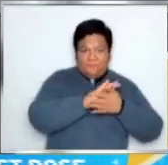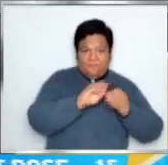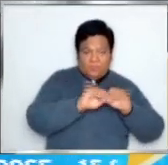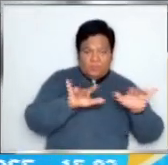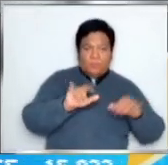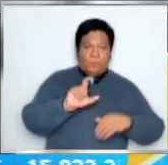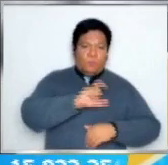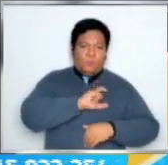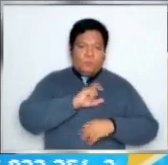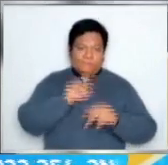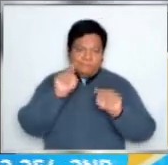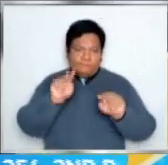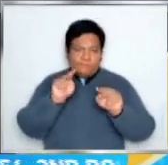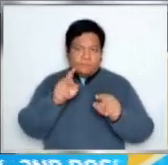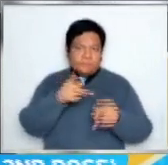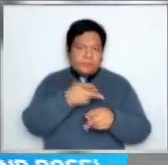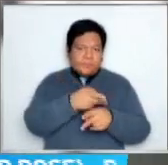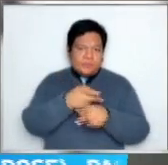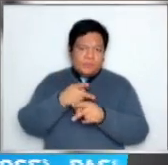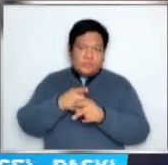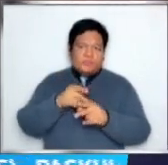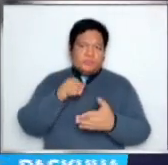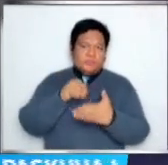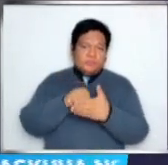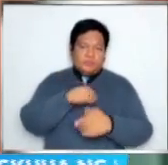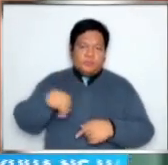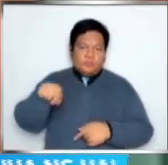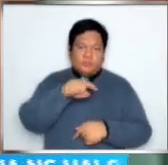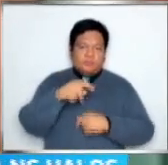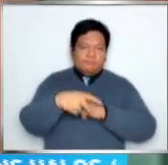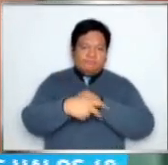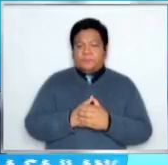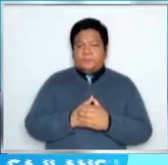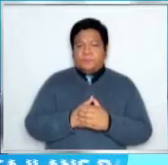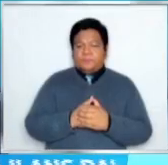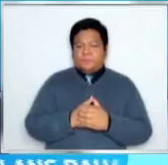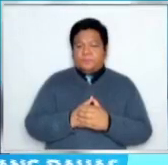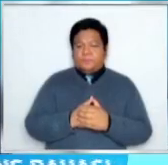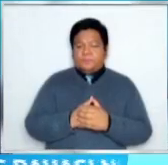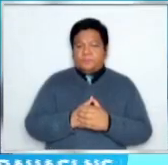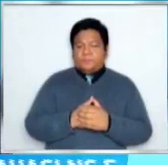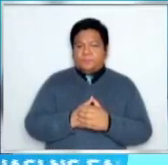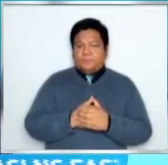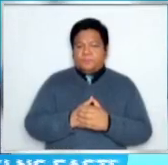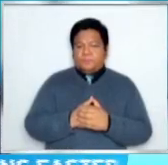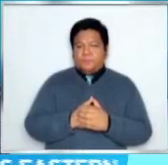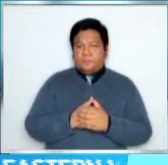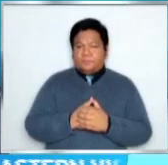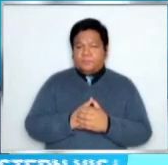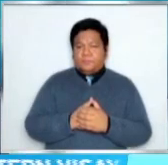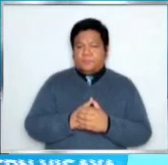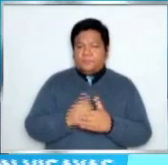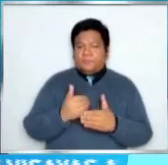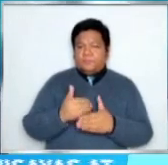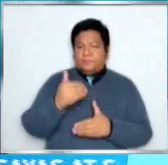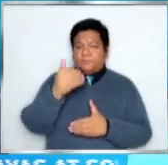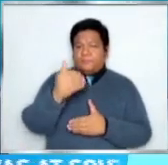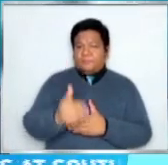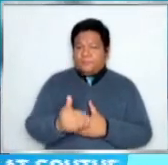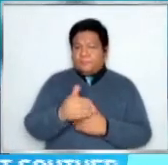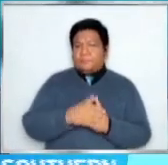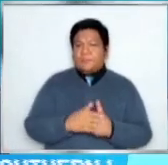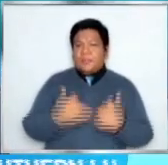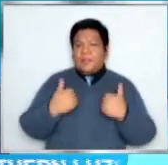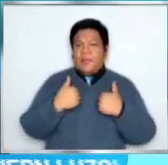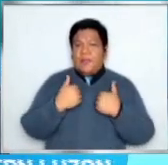magbantay laban sa masasamang loob. Jun Veneracion, GMA News. Meron pong test run ng internet voting para sa